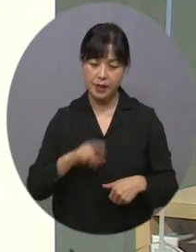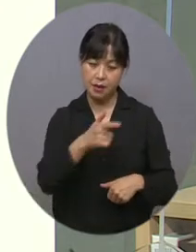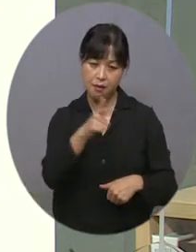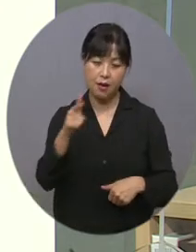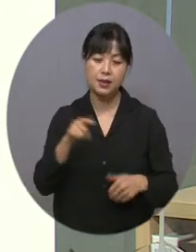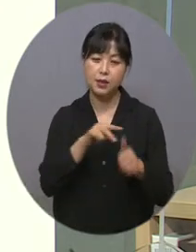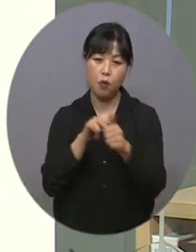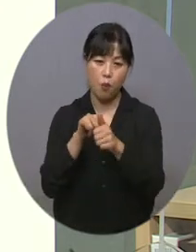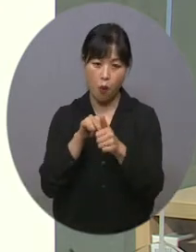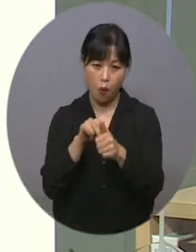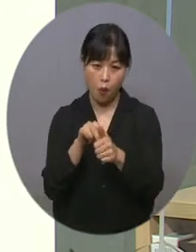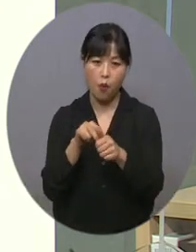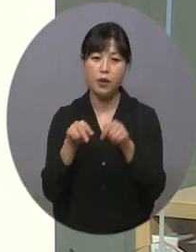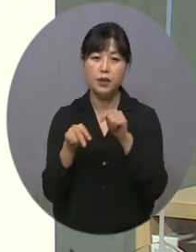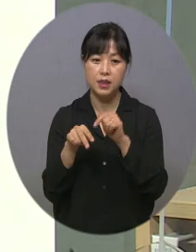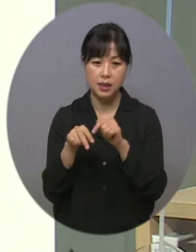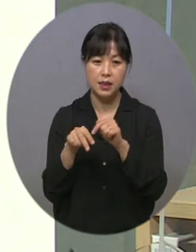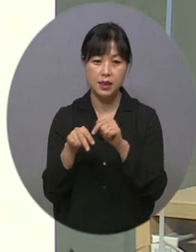가지의 정보를